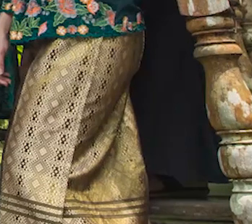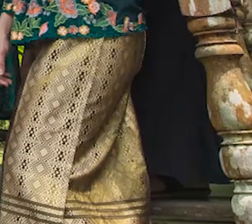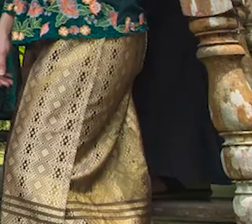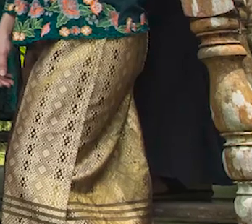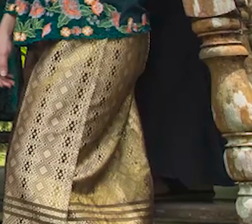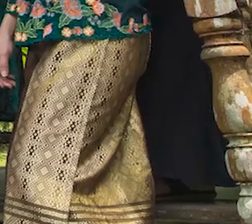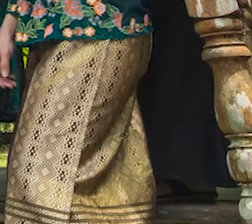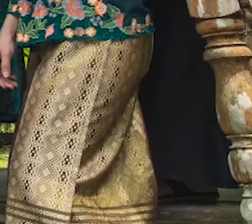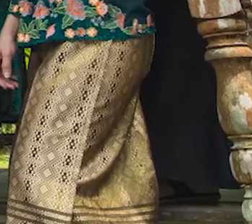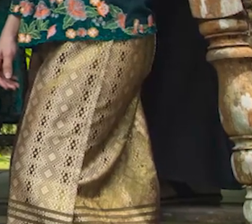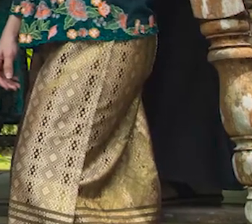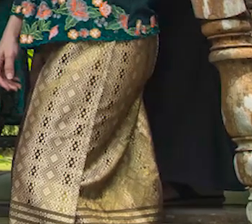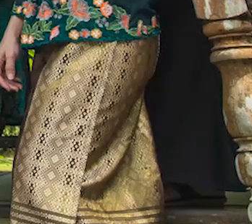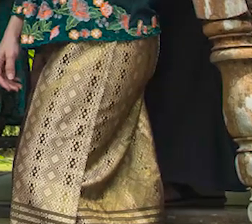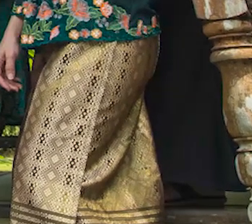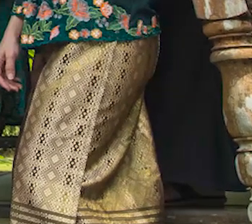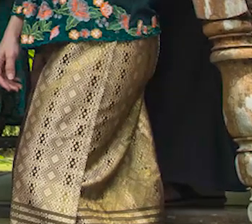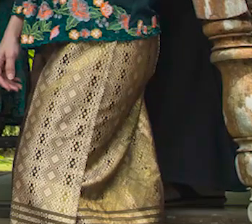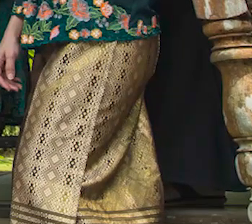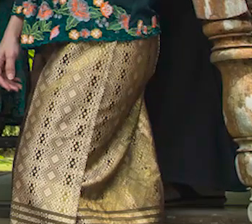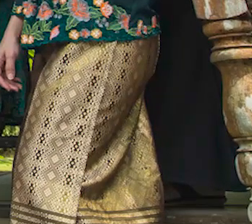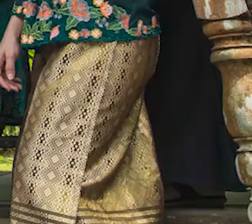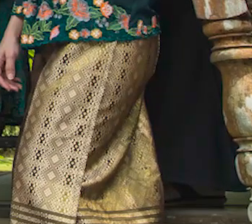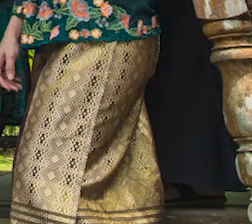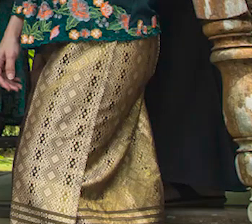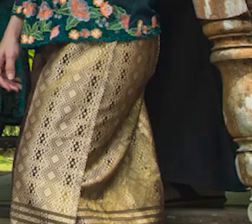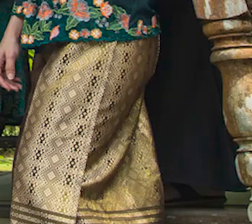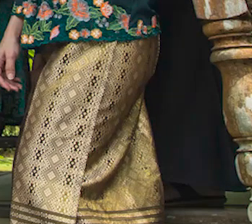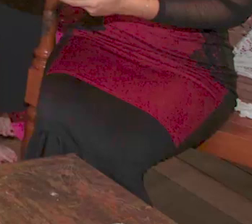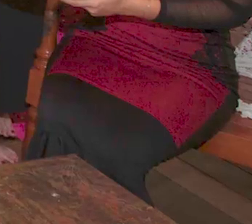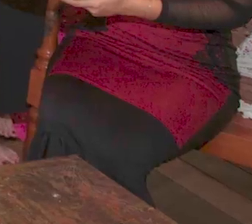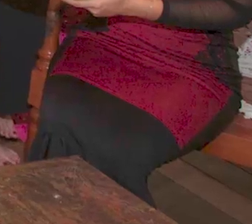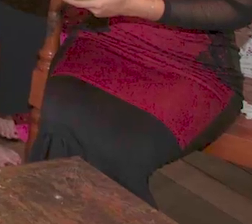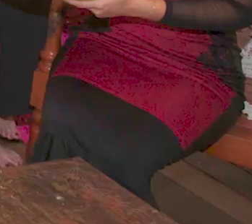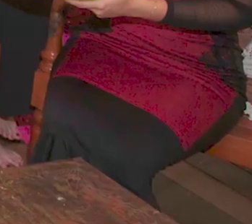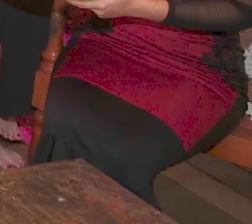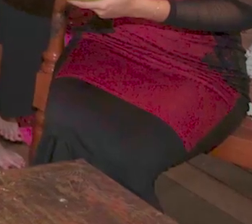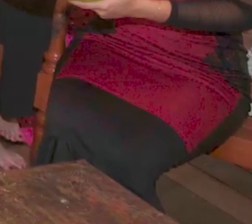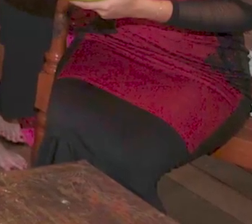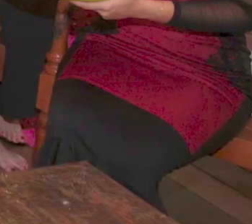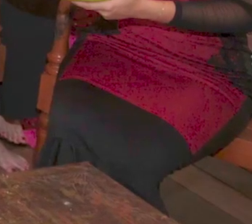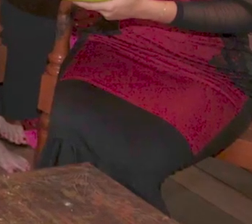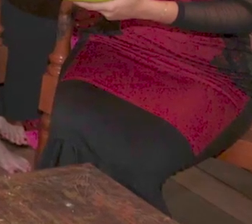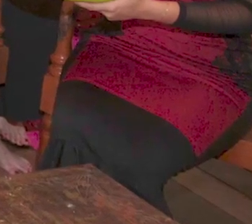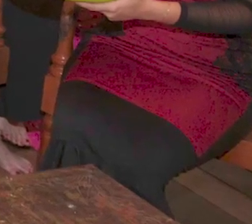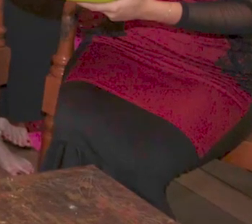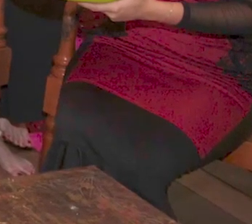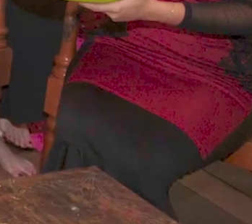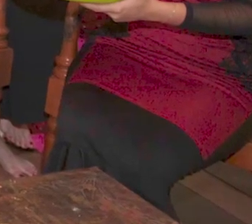pertama sahaja dan terhad kepada ahli keluarga